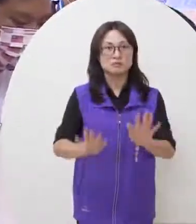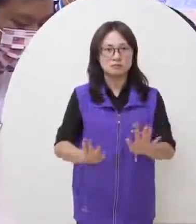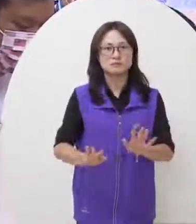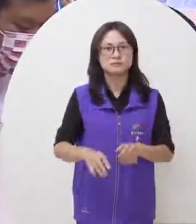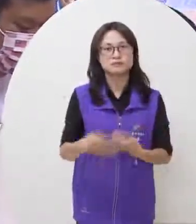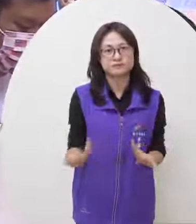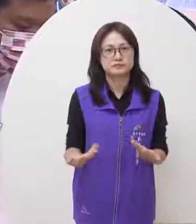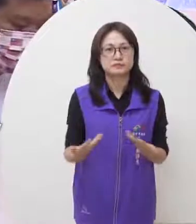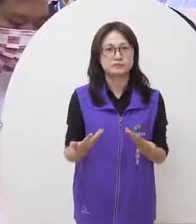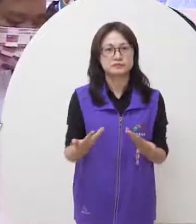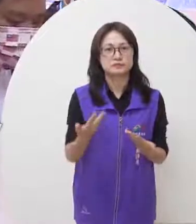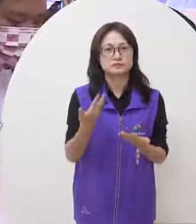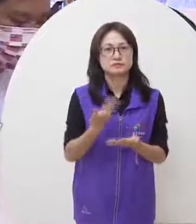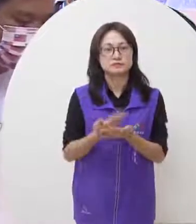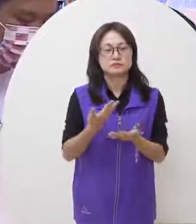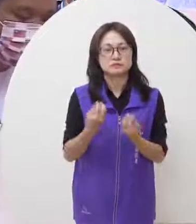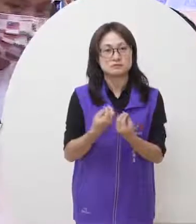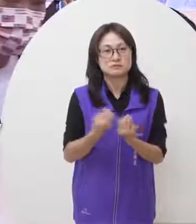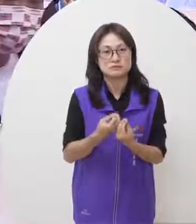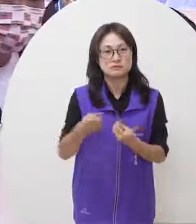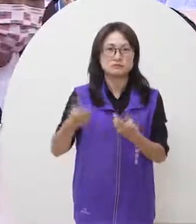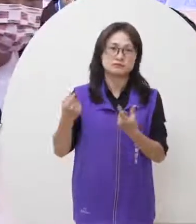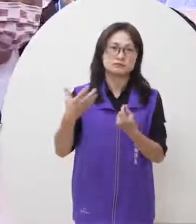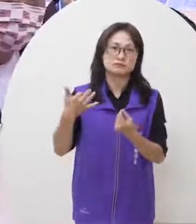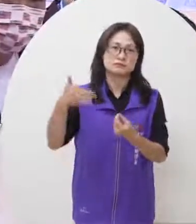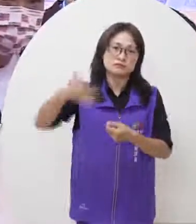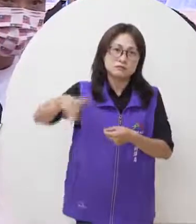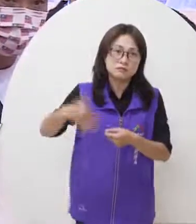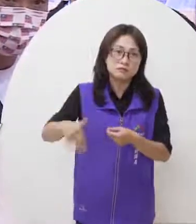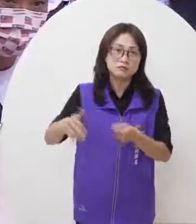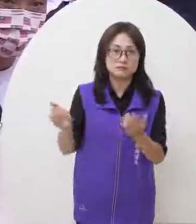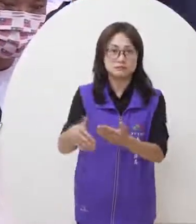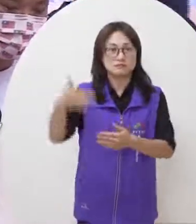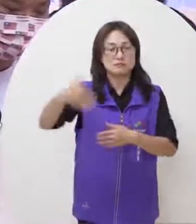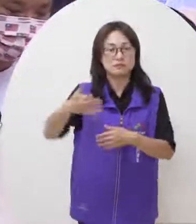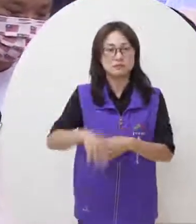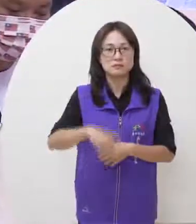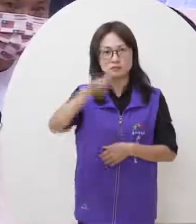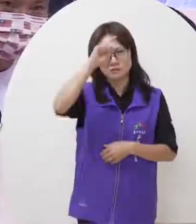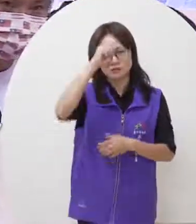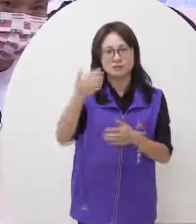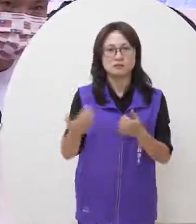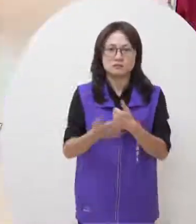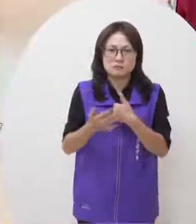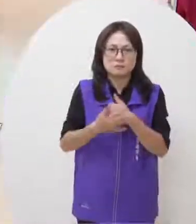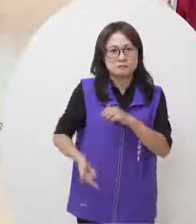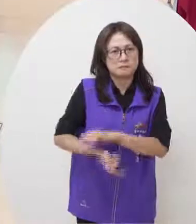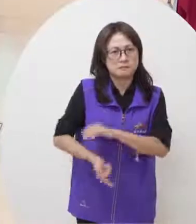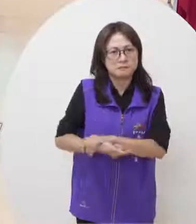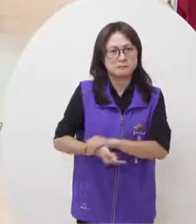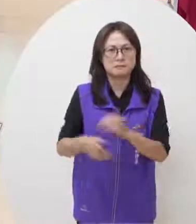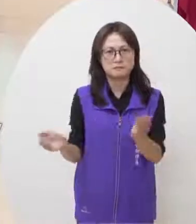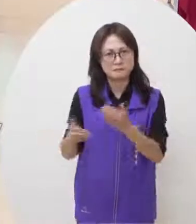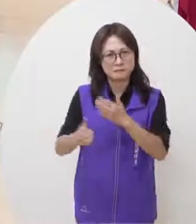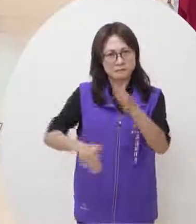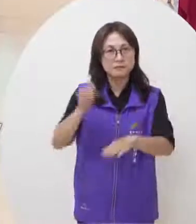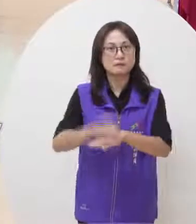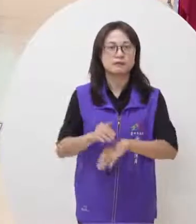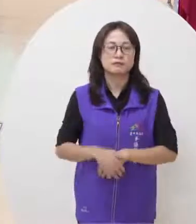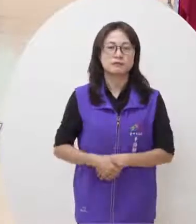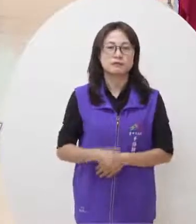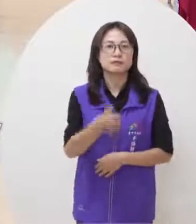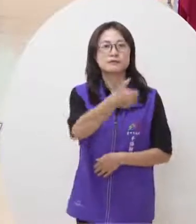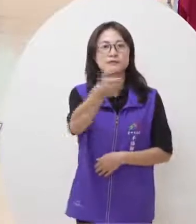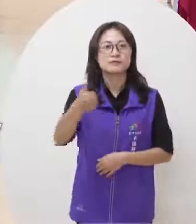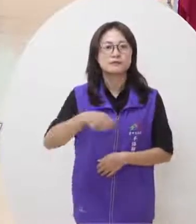公处这样子会制造到很大的困扰，拜托，谢谢。 好，谢谢。那廖廷熙里长